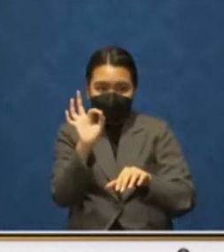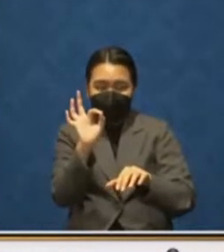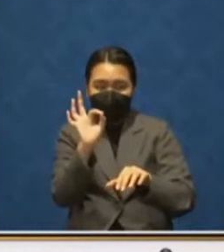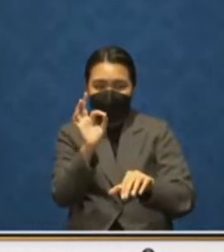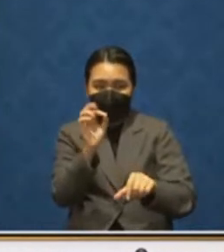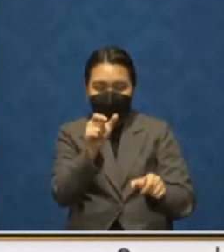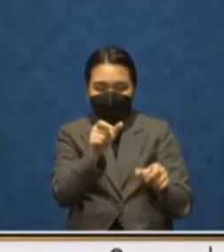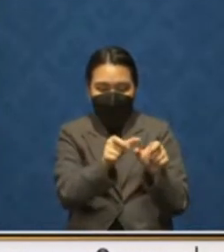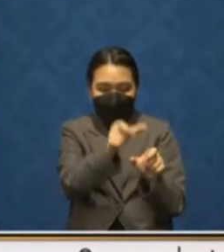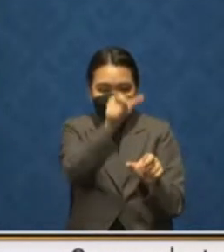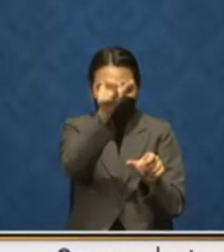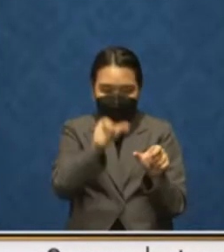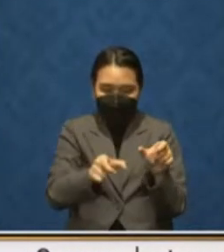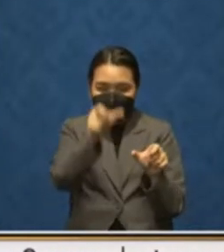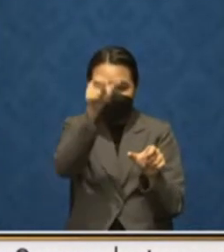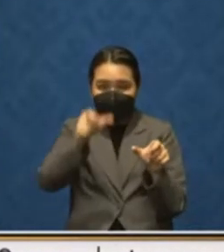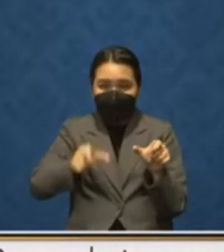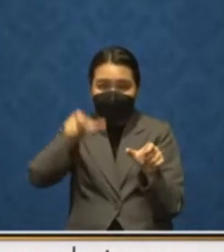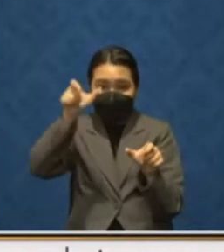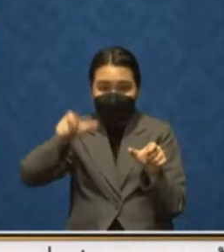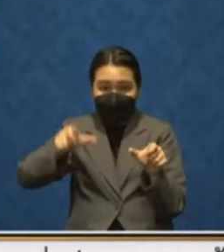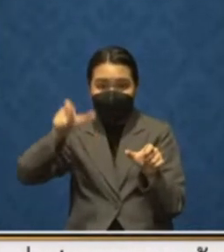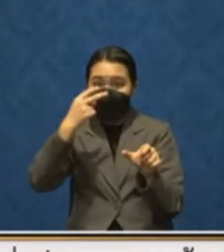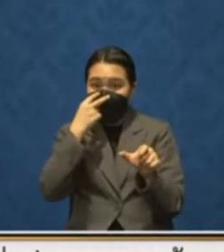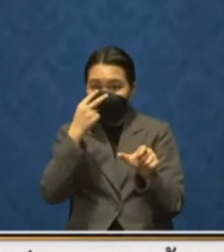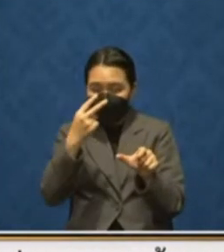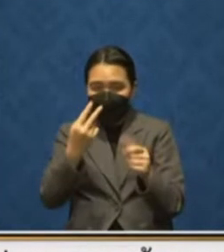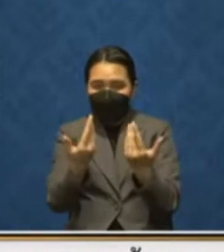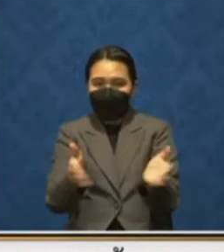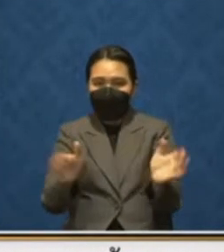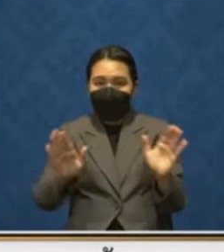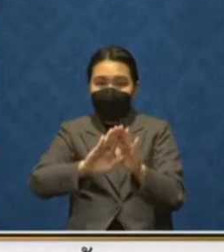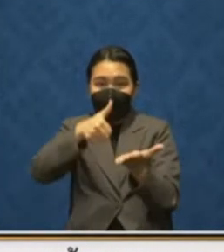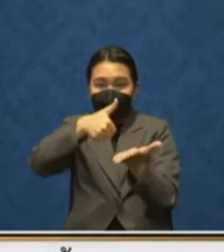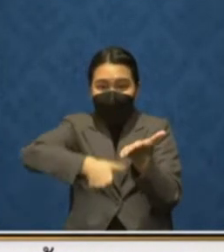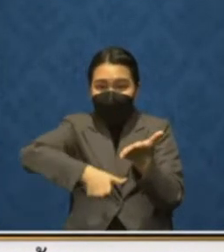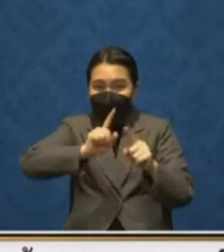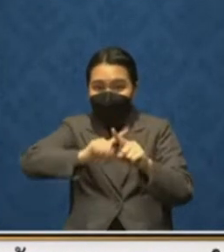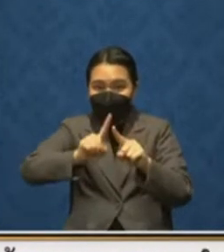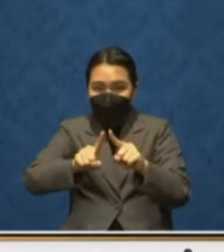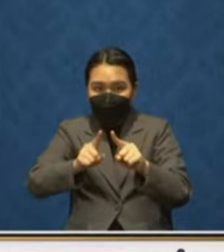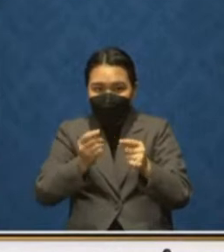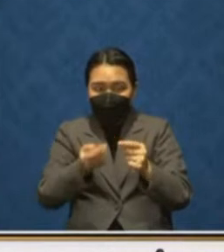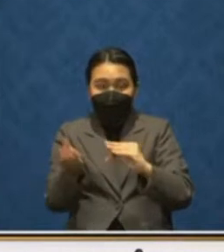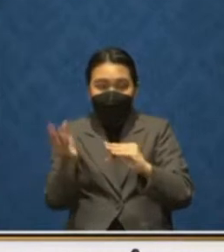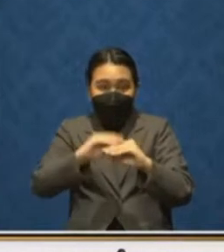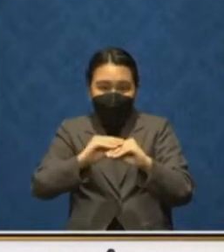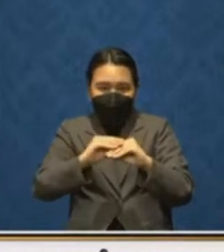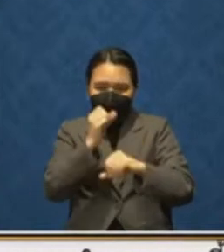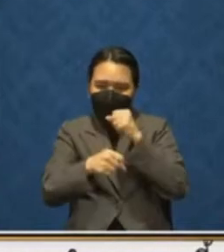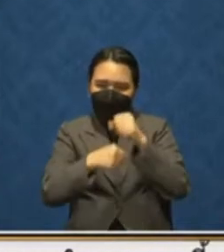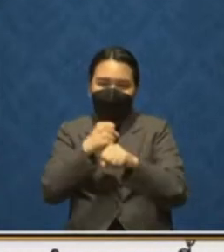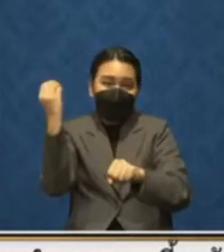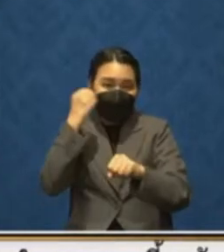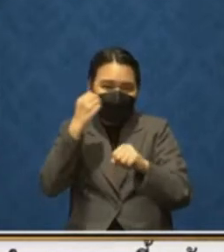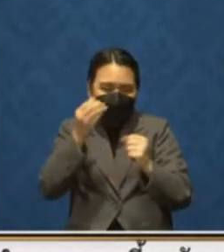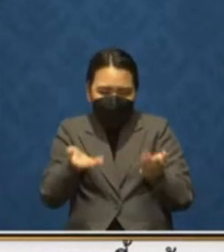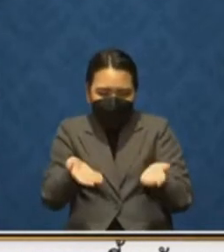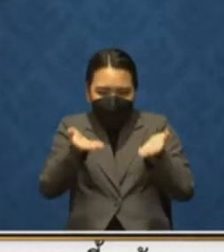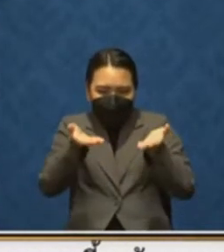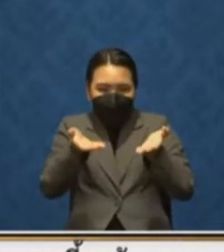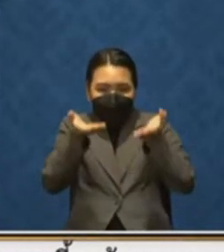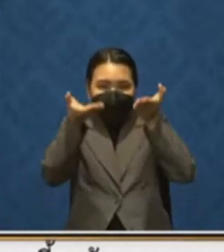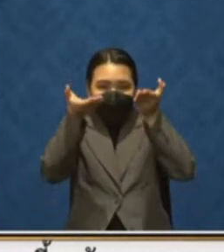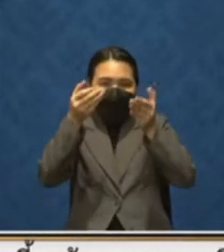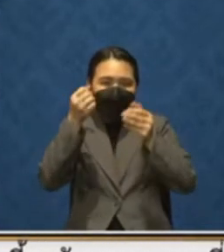ฟ้านี่กลัวเดือนเนี่ยสูงขึ้นทุกปีทุกปีนะครับนะถูกมะสูงขึ้นทุกปี